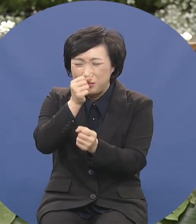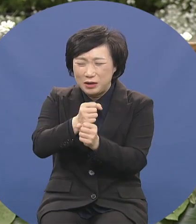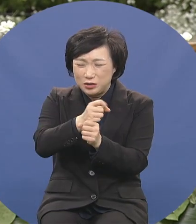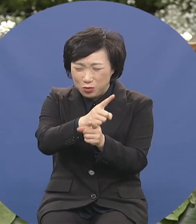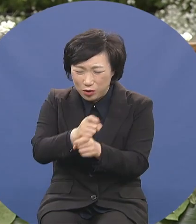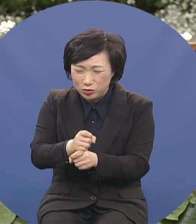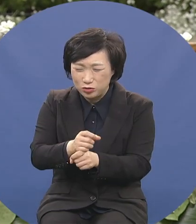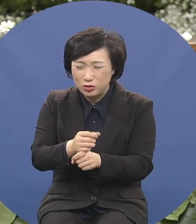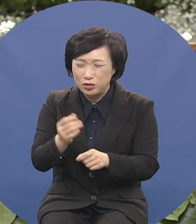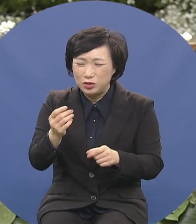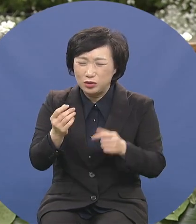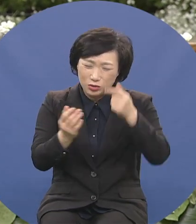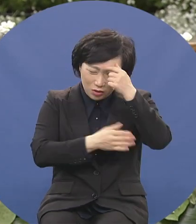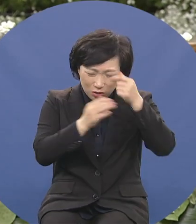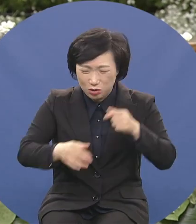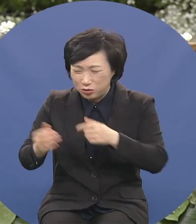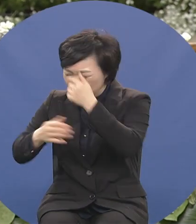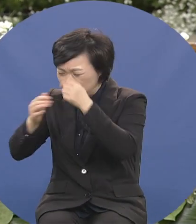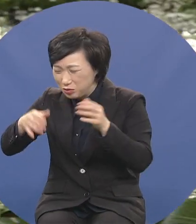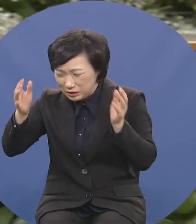성도 사이를 쪼개려고 하는 원수,